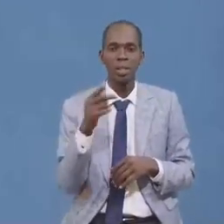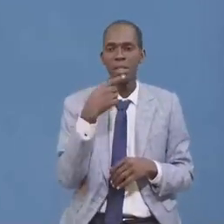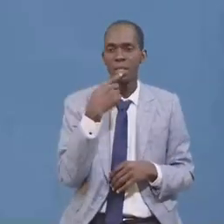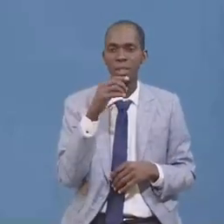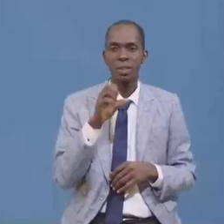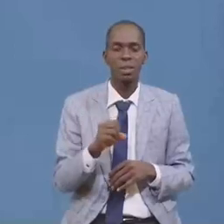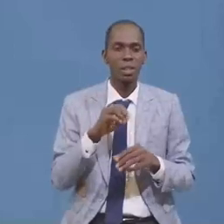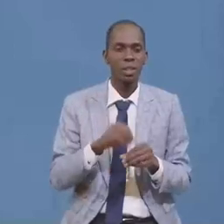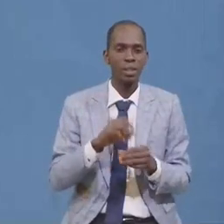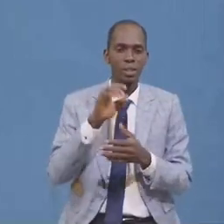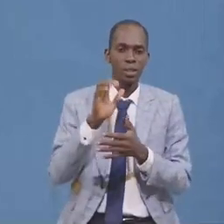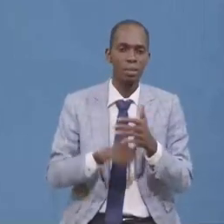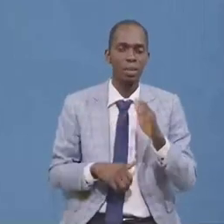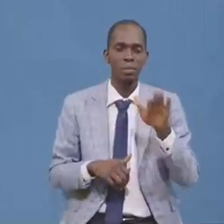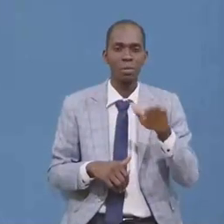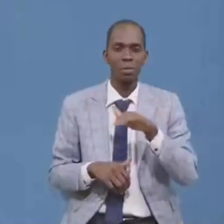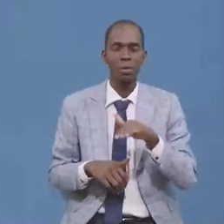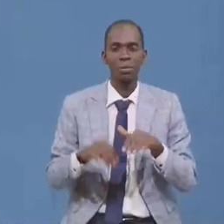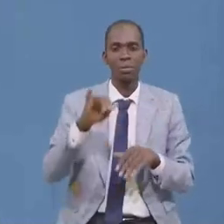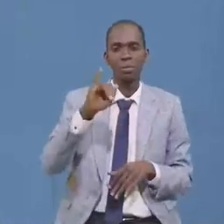en chapitre 55,